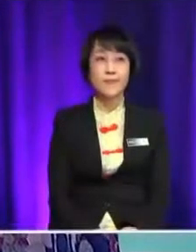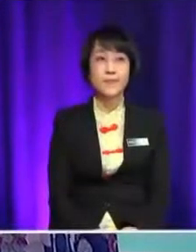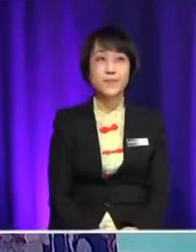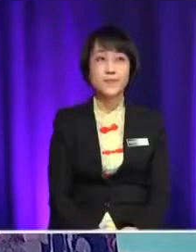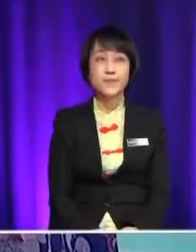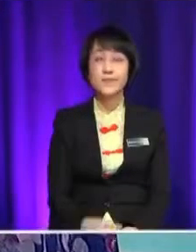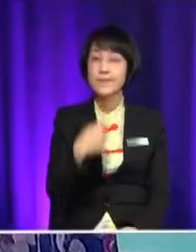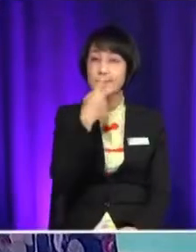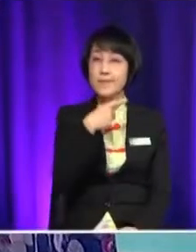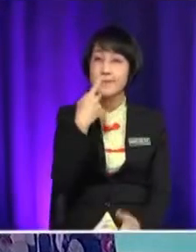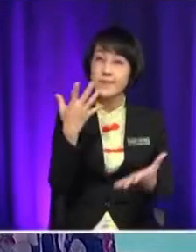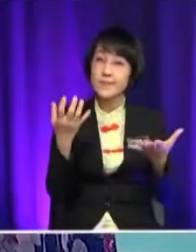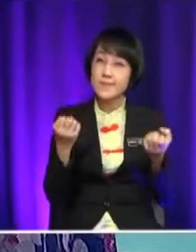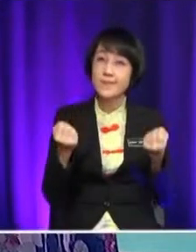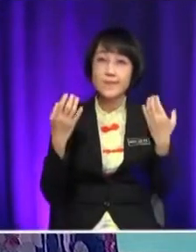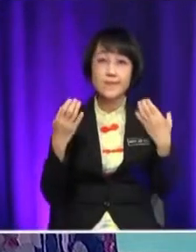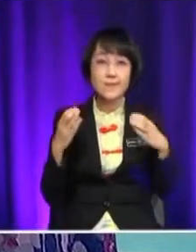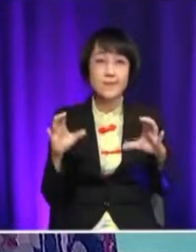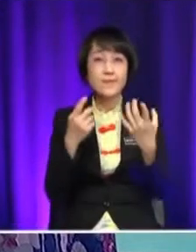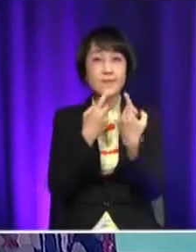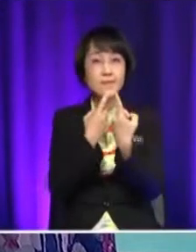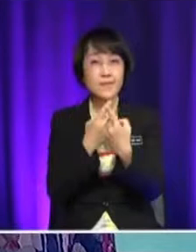Siapa ingin mencuba jawab? Siapa nak cuba?